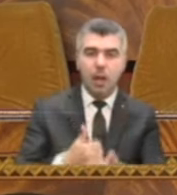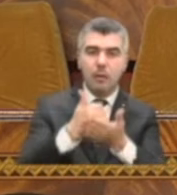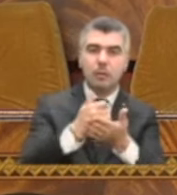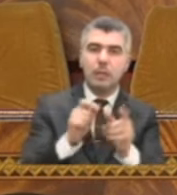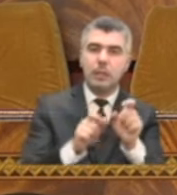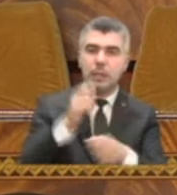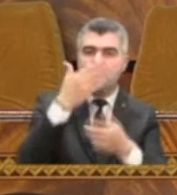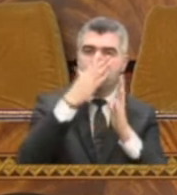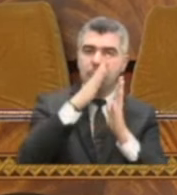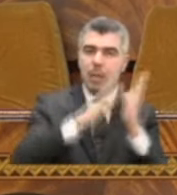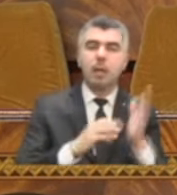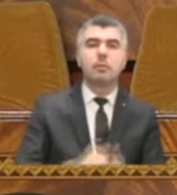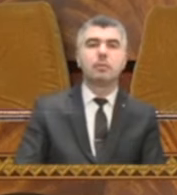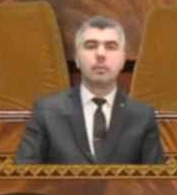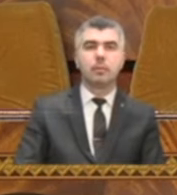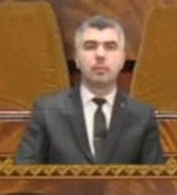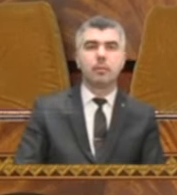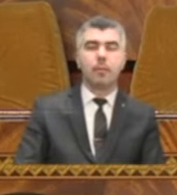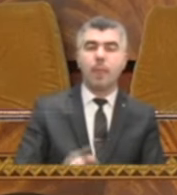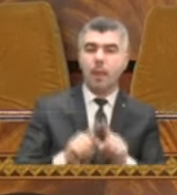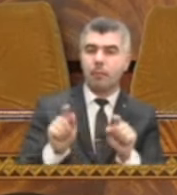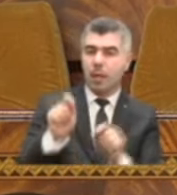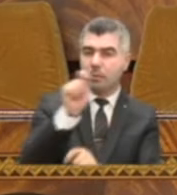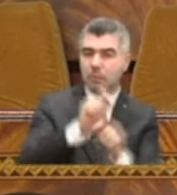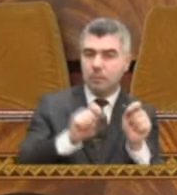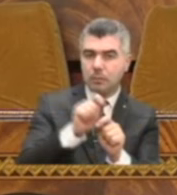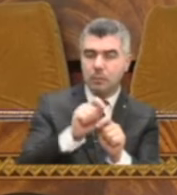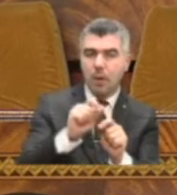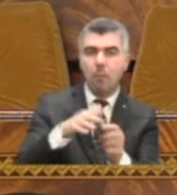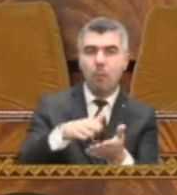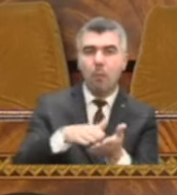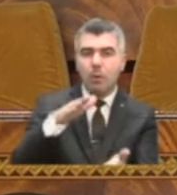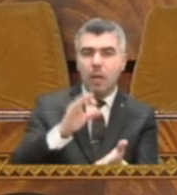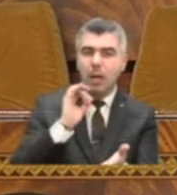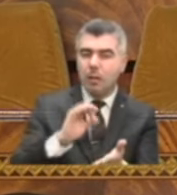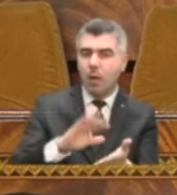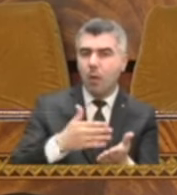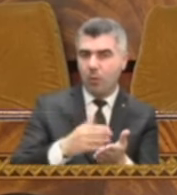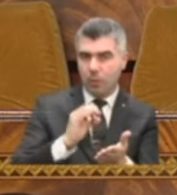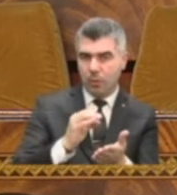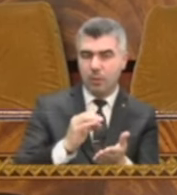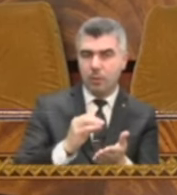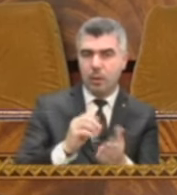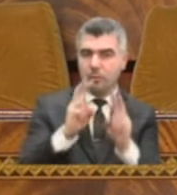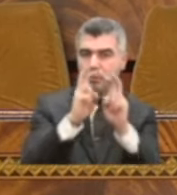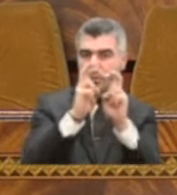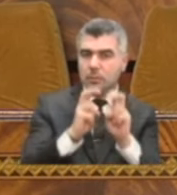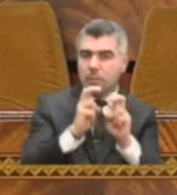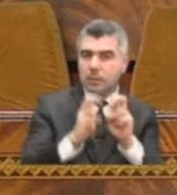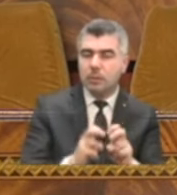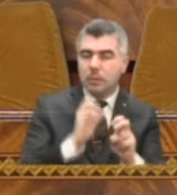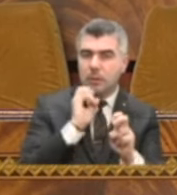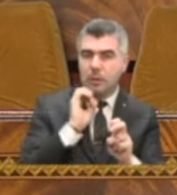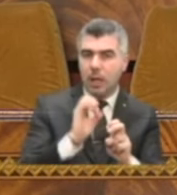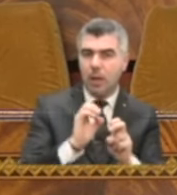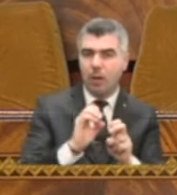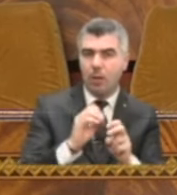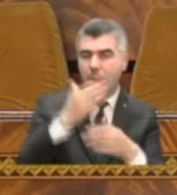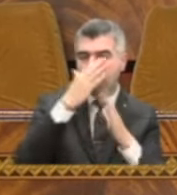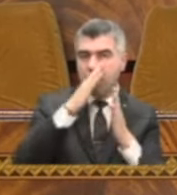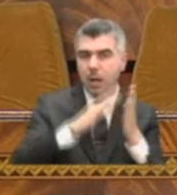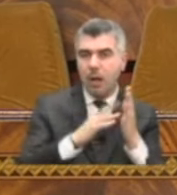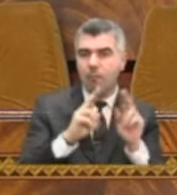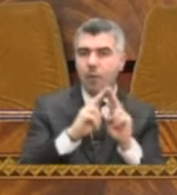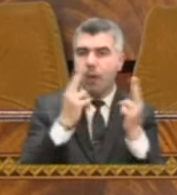للمواطنين. ولمعالجة تداعيات استيراد الغاز واسترجاع تكلفته المالية وتقليص حجم التبعية الطاقية لبلادنا